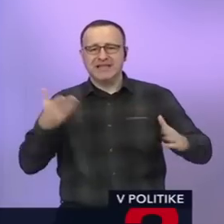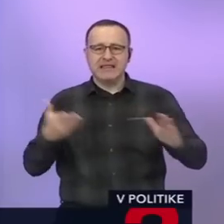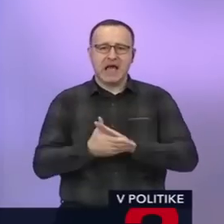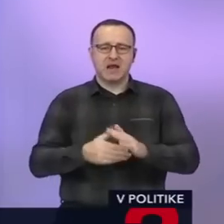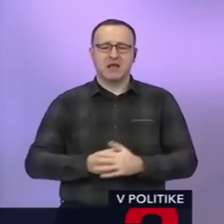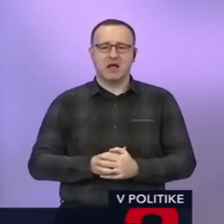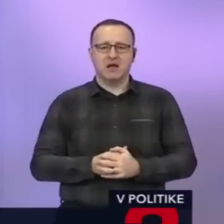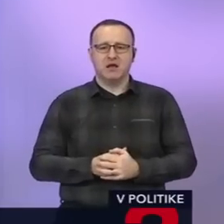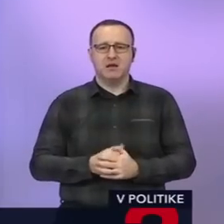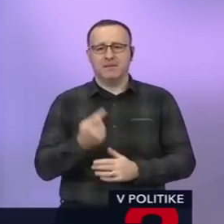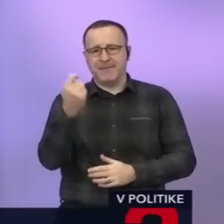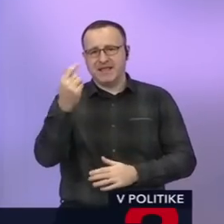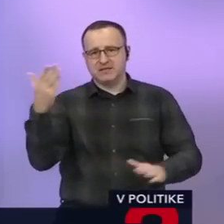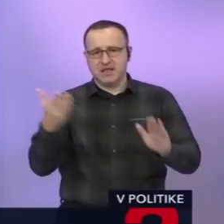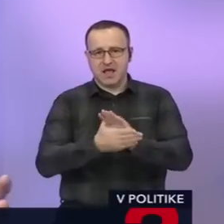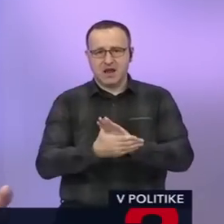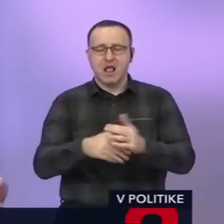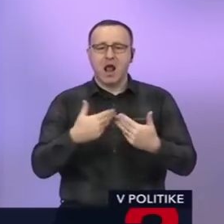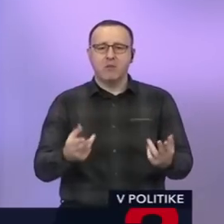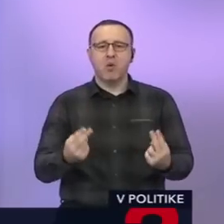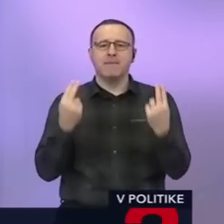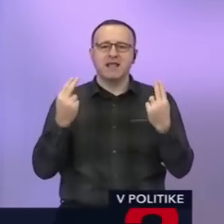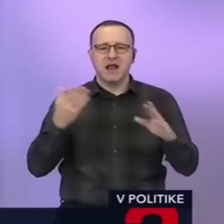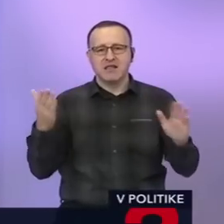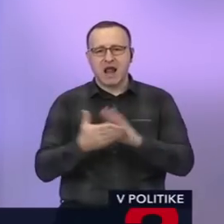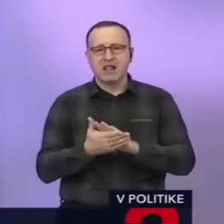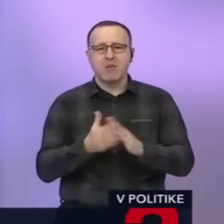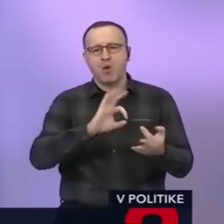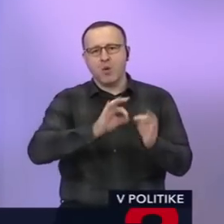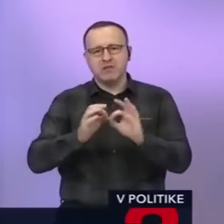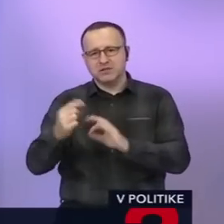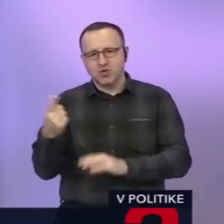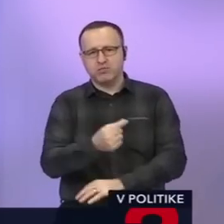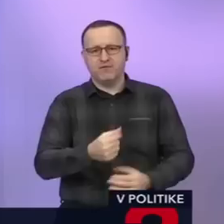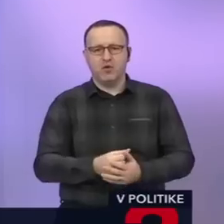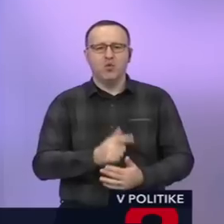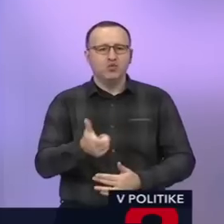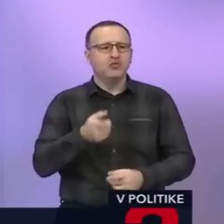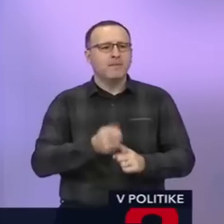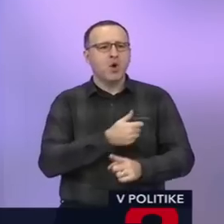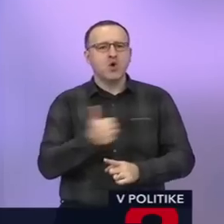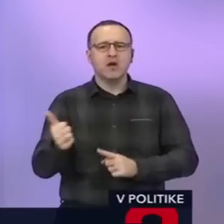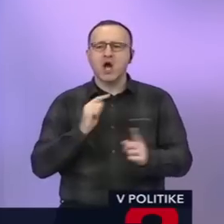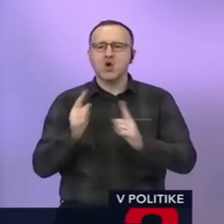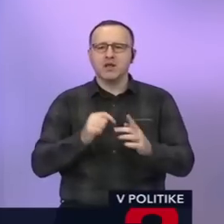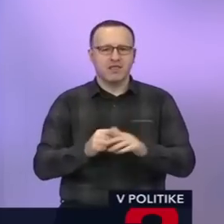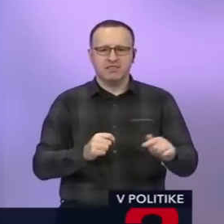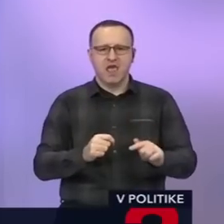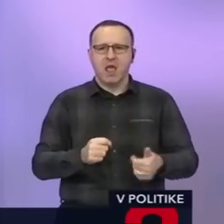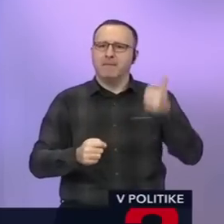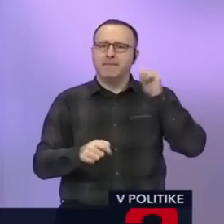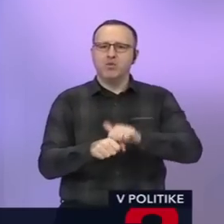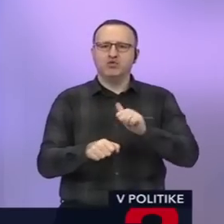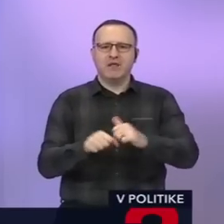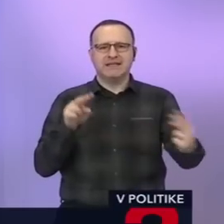forme finančnej náhrady, alebo materiálnej náhrady, alebo kombinácie. A rokujeme o tom pol roka, to nie je o tom, že sa stretli minulý týždeň Volodymyr